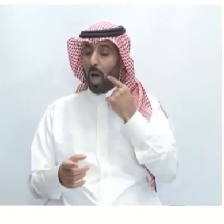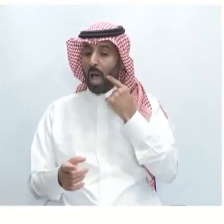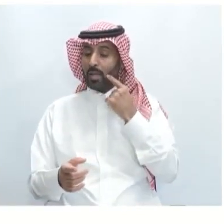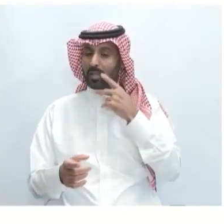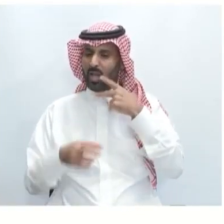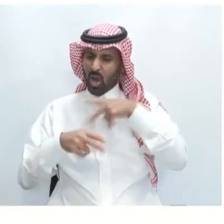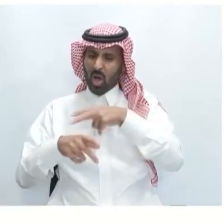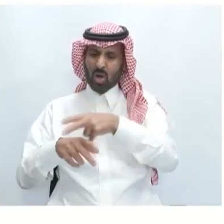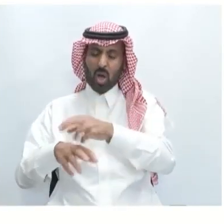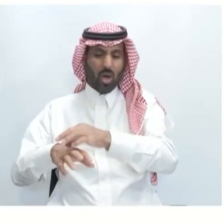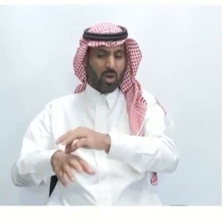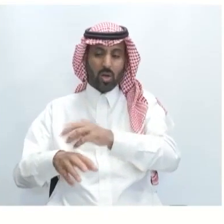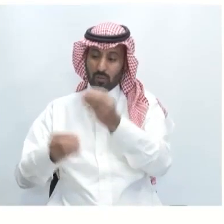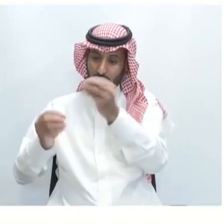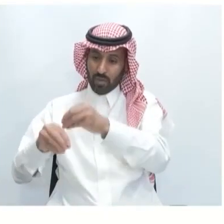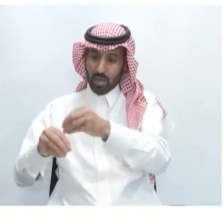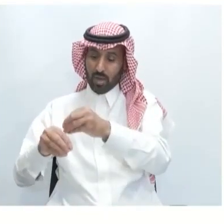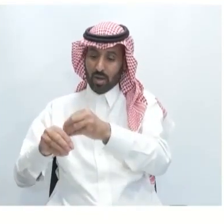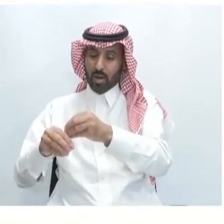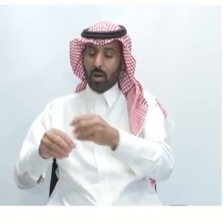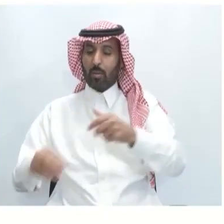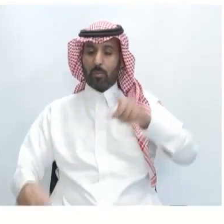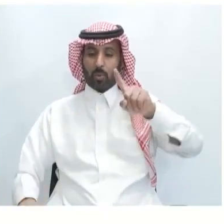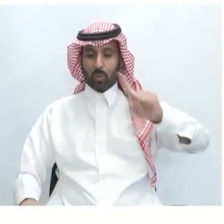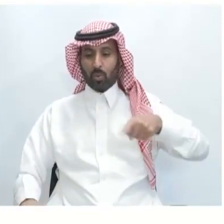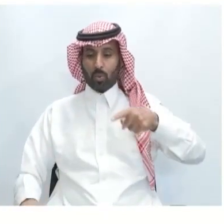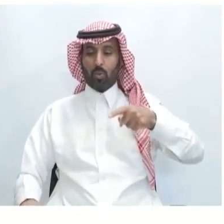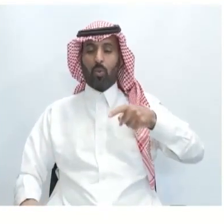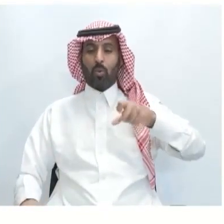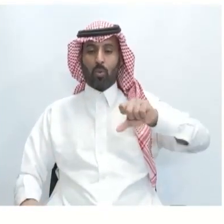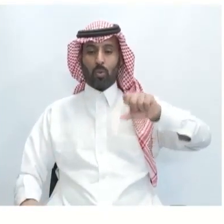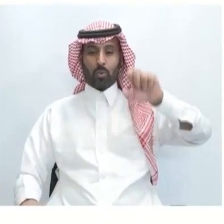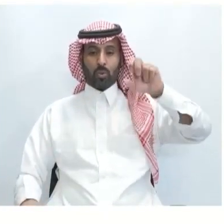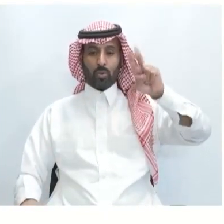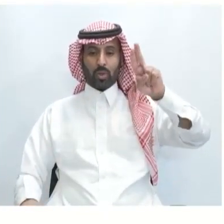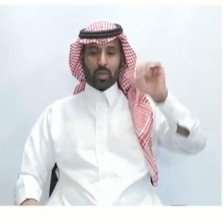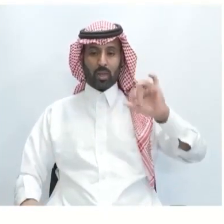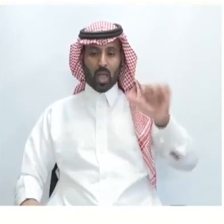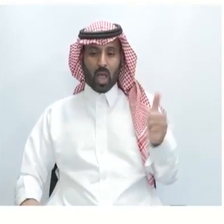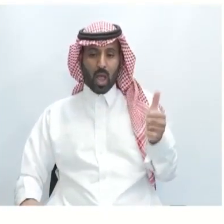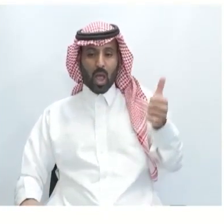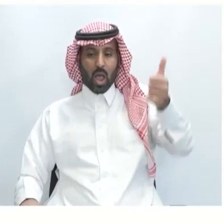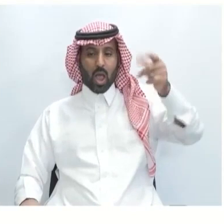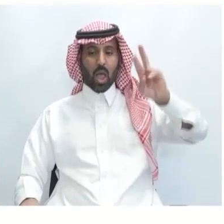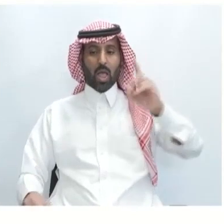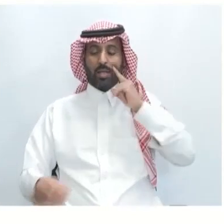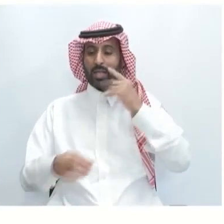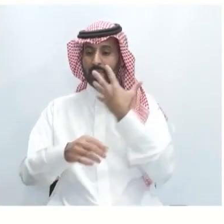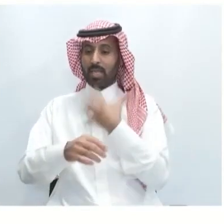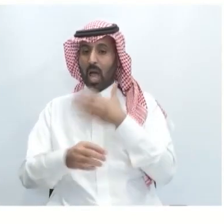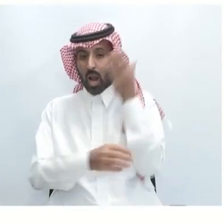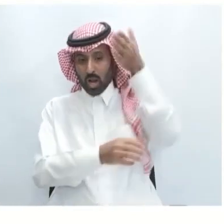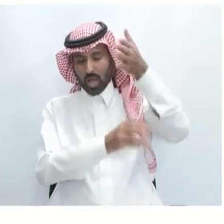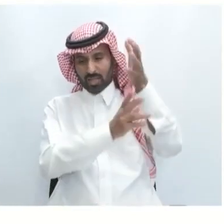لاحظ جميع المخلوقات الحيه فيها بروتينات ماذا موجود ايضا شعر الابل اذا هذا